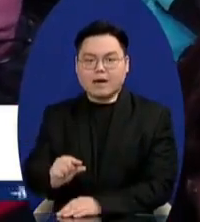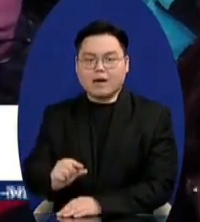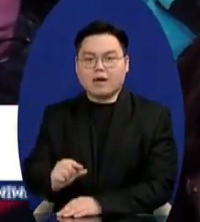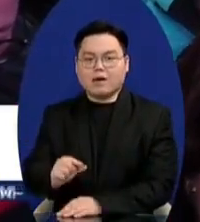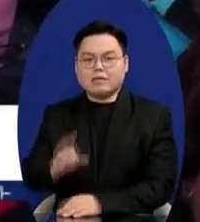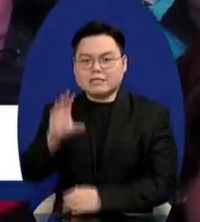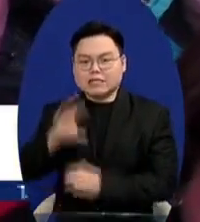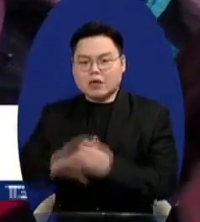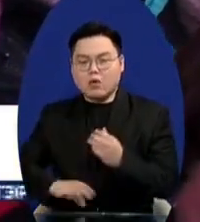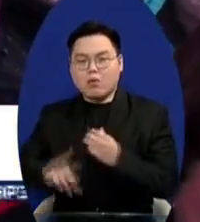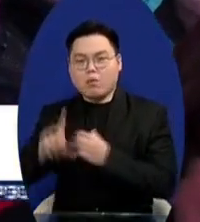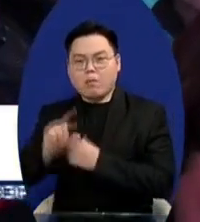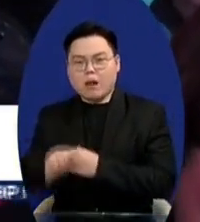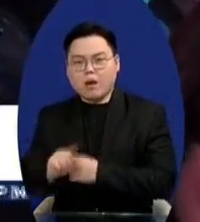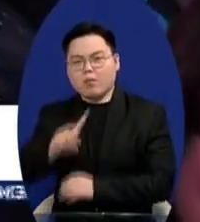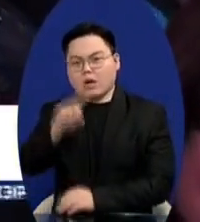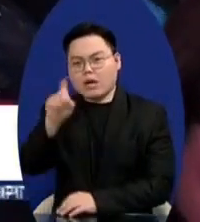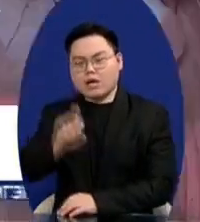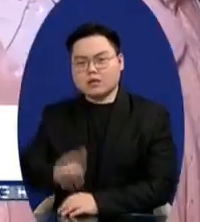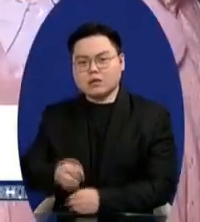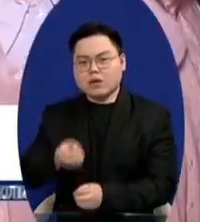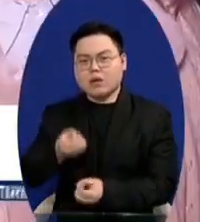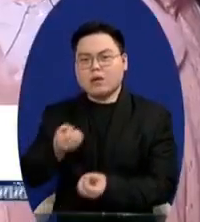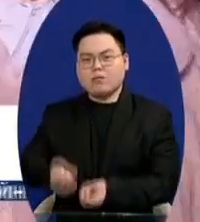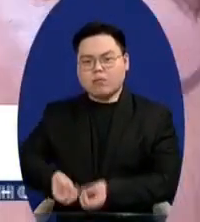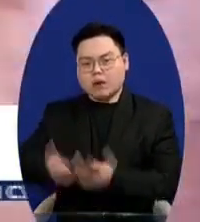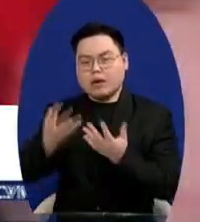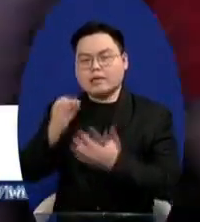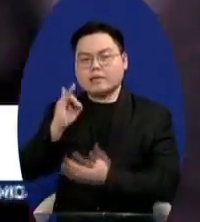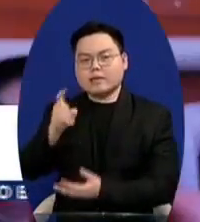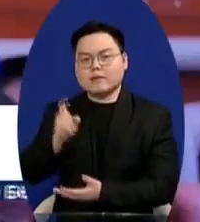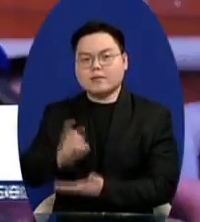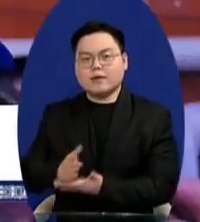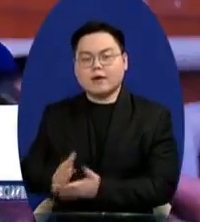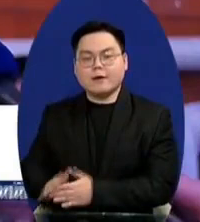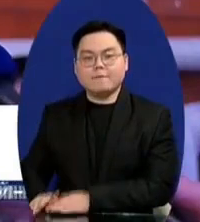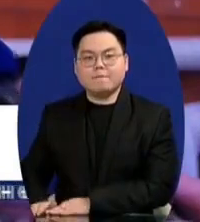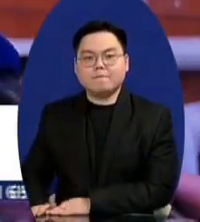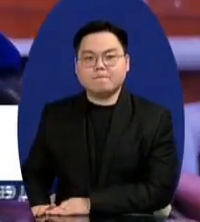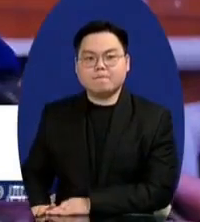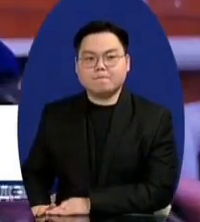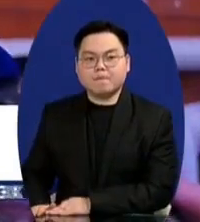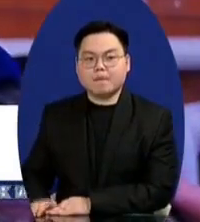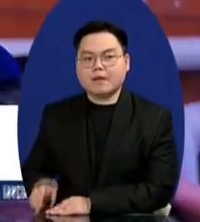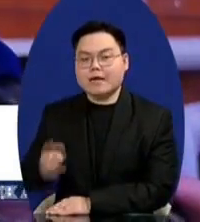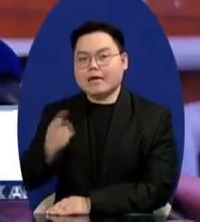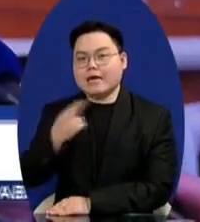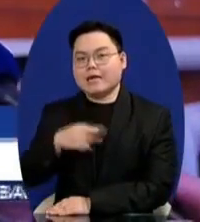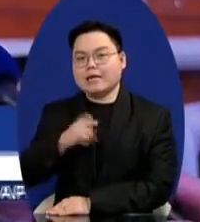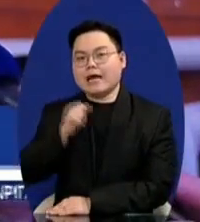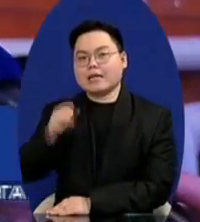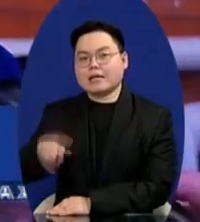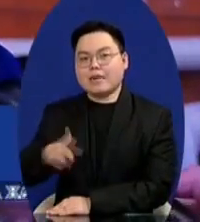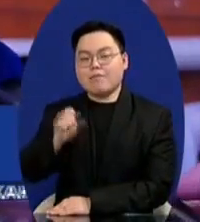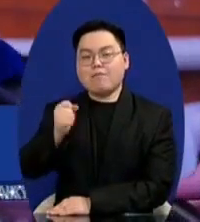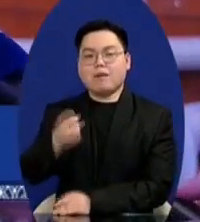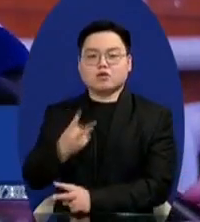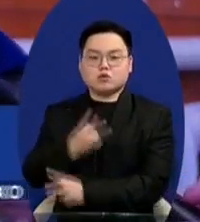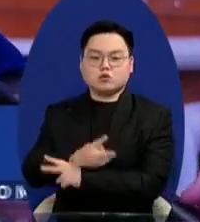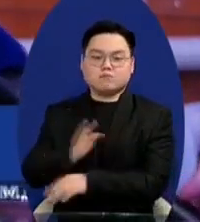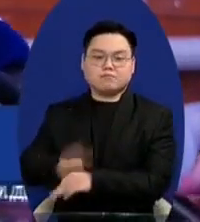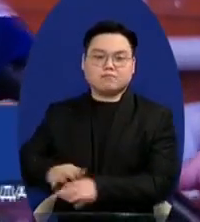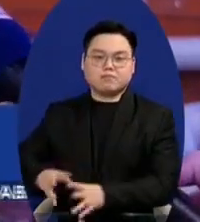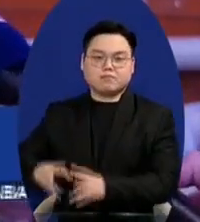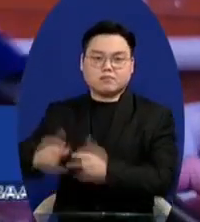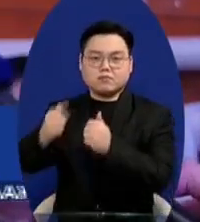санхүүжилт хангалттай биш зэрэг олон асуудлыг салбарынхан хөндөж байна. Даатгалын багц зүйн шинжилтийг одоо өөрчлөлт хийх